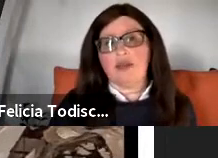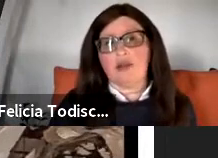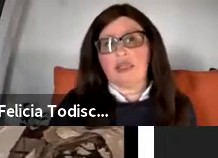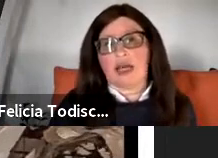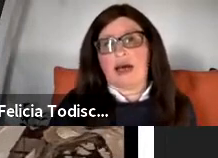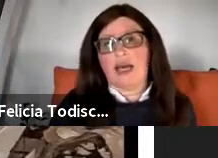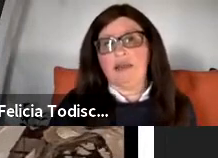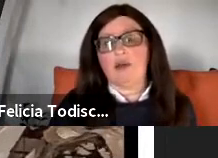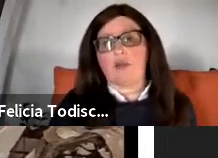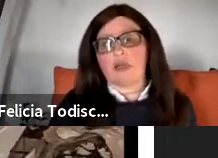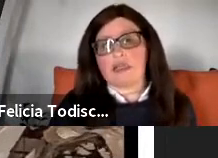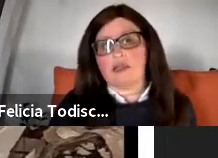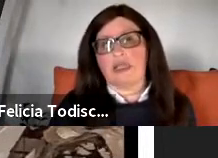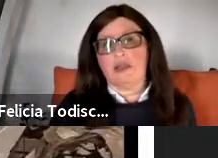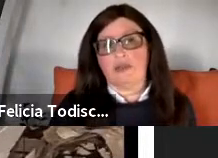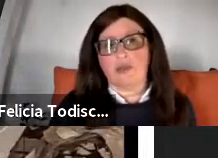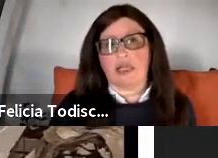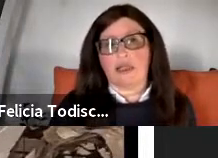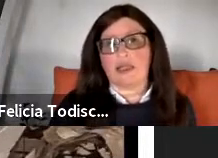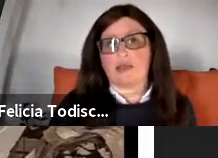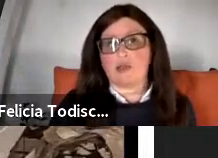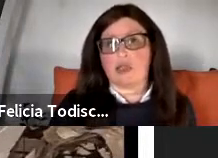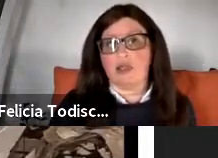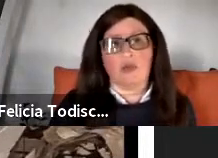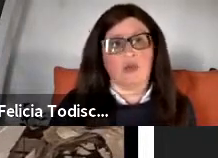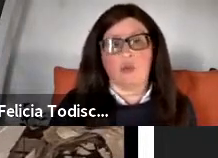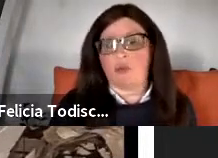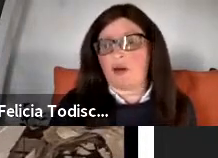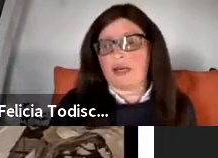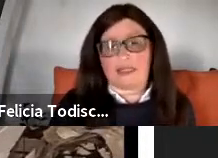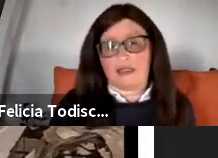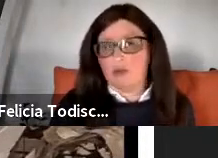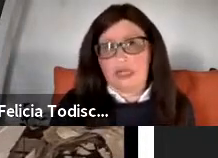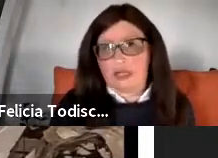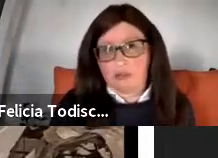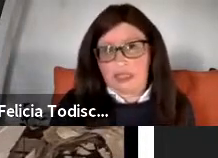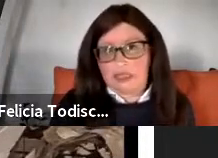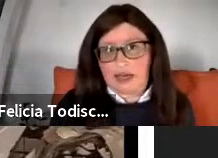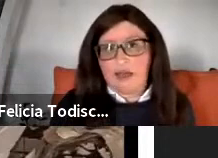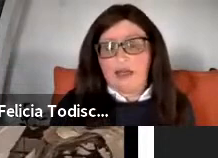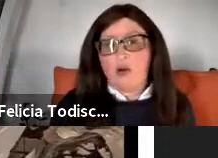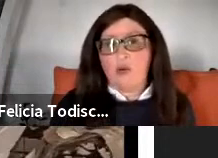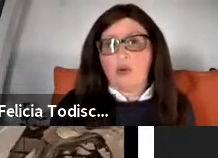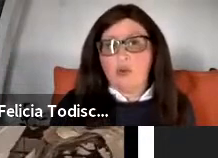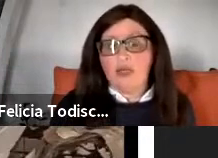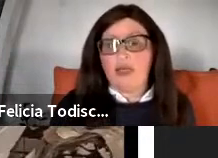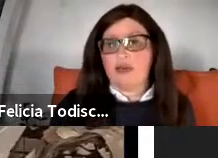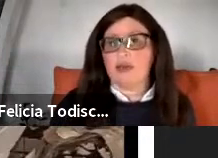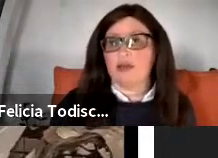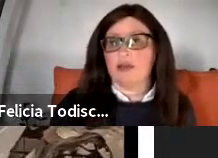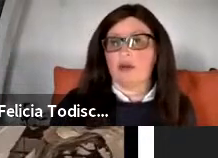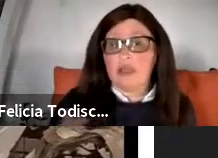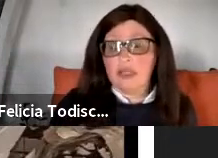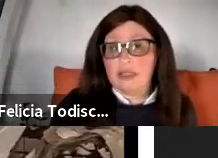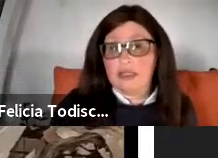la mia difficoltà è di comprensione di fronte al testo scritto, non può essere l'unica modalità con cui